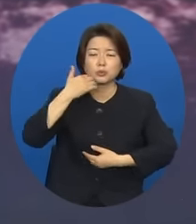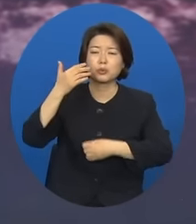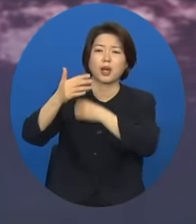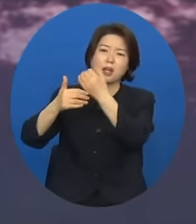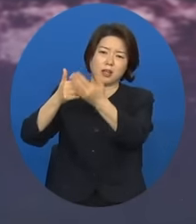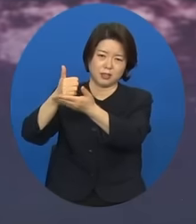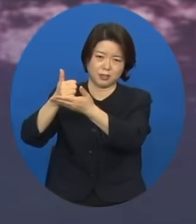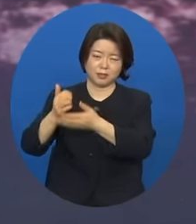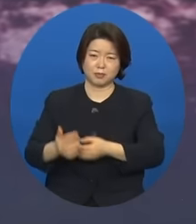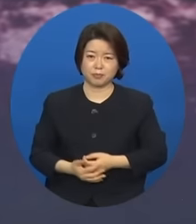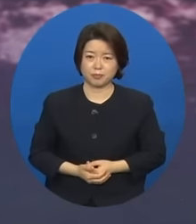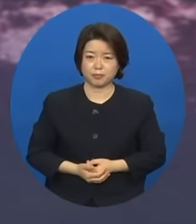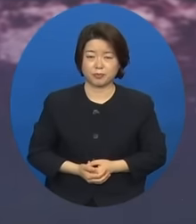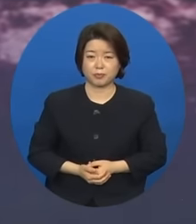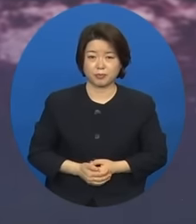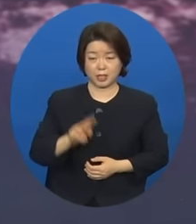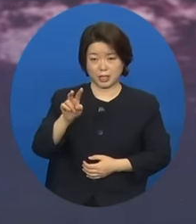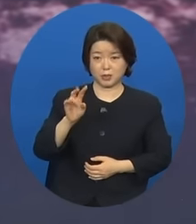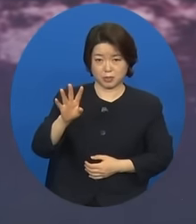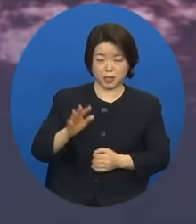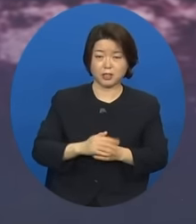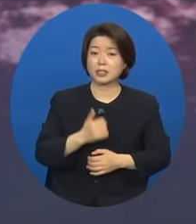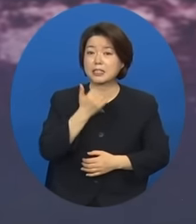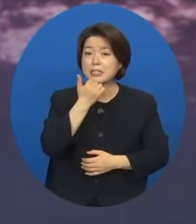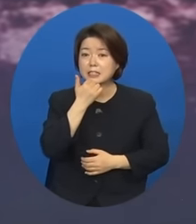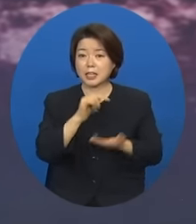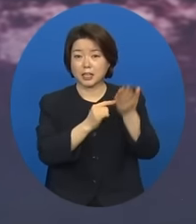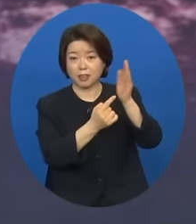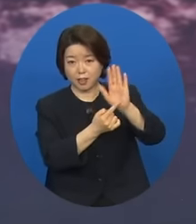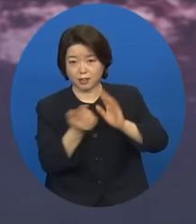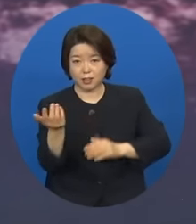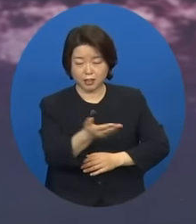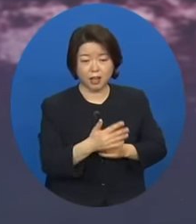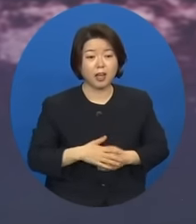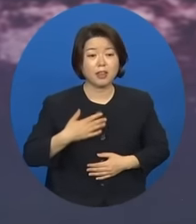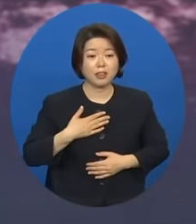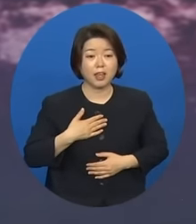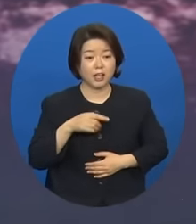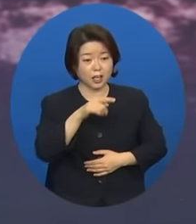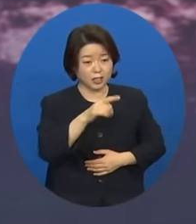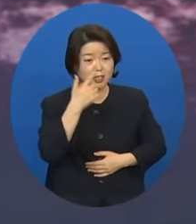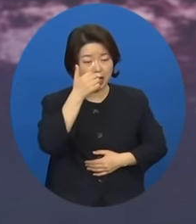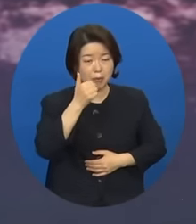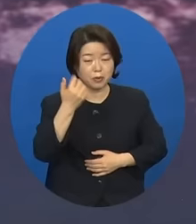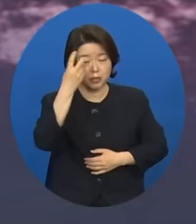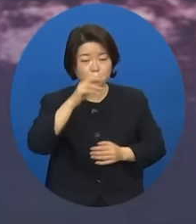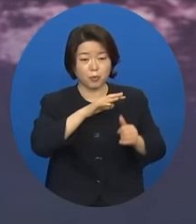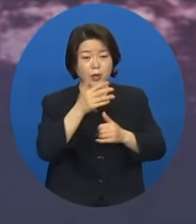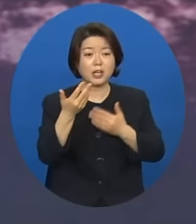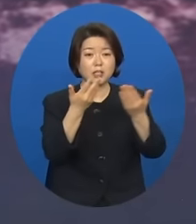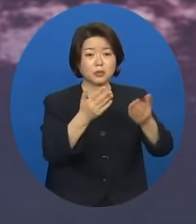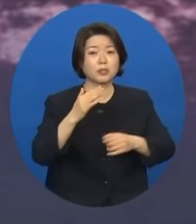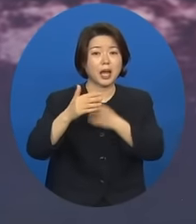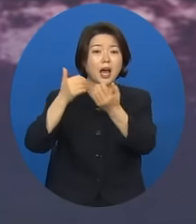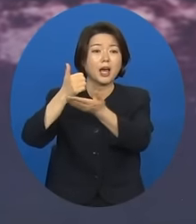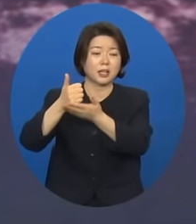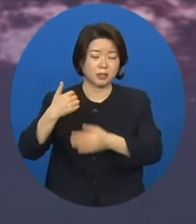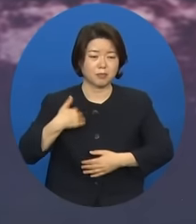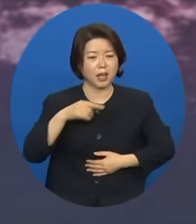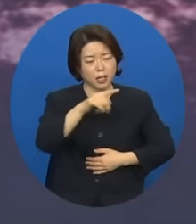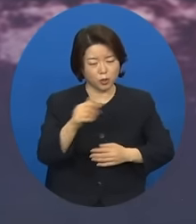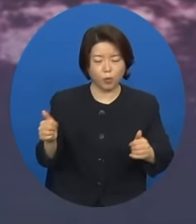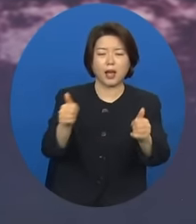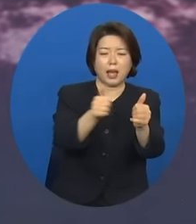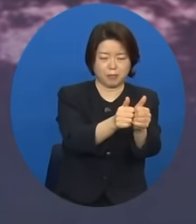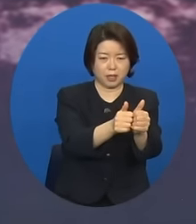거죠 24절에 하나님 이삭에게 나타나십니다 난 너의 아버지를 보살펴준 하나님이야 내가 너와 함께 있다 내가